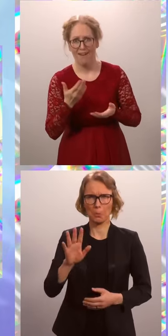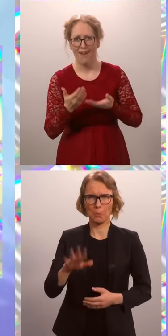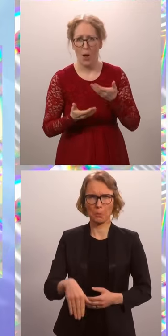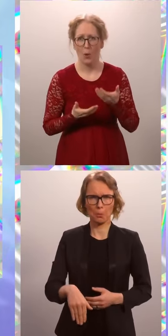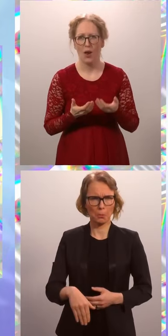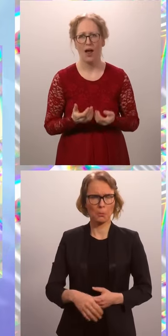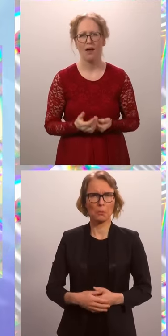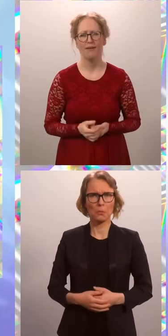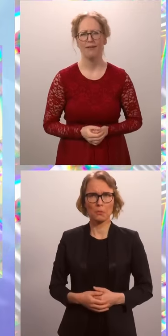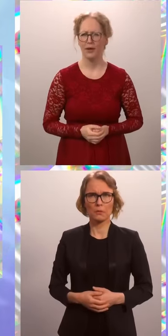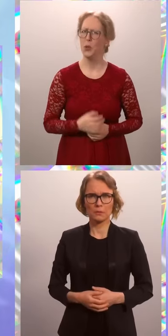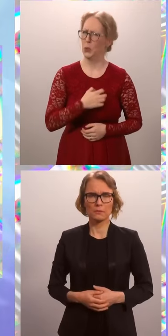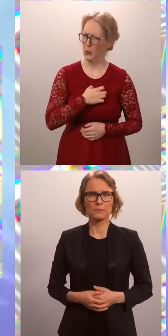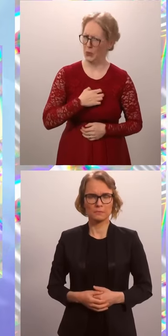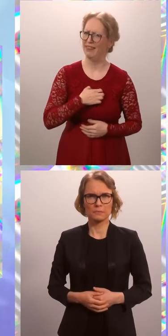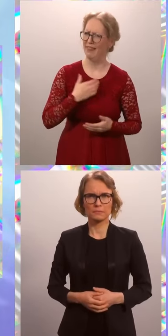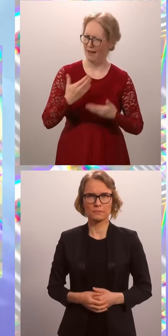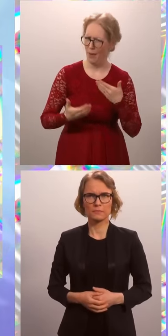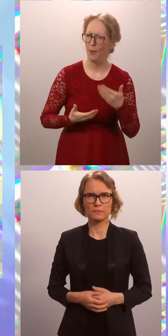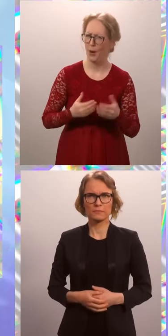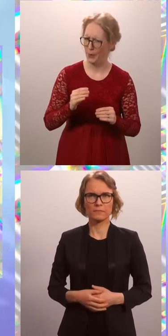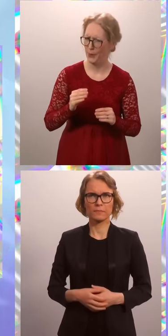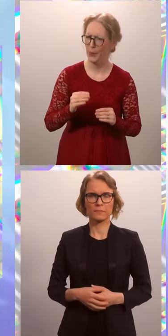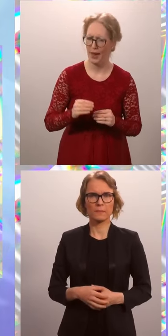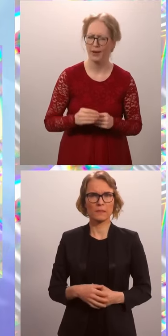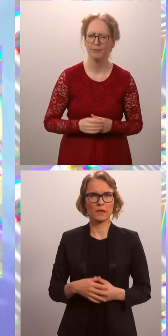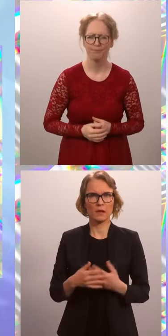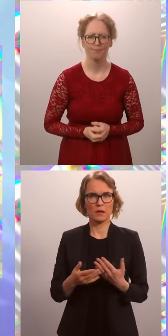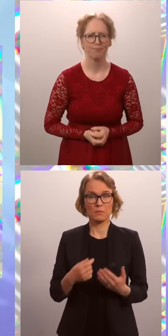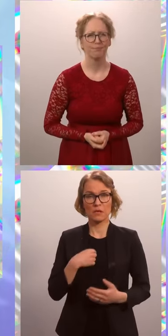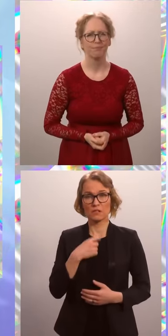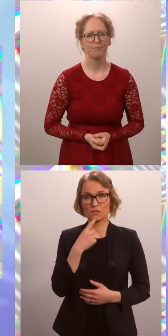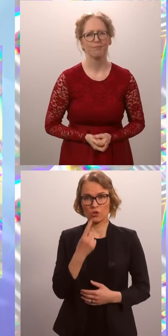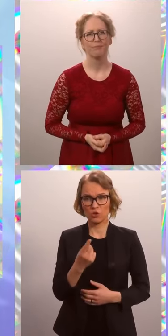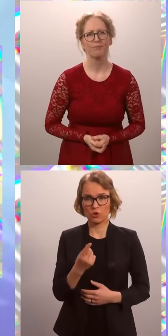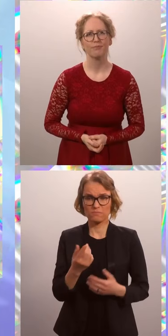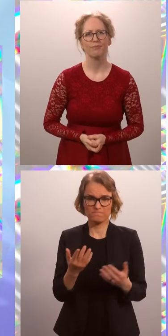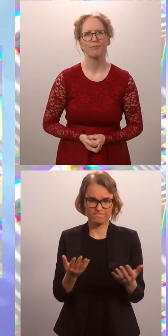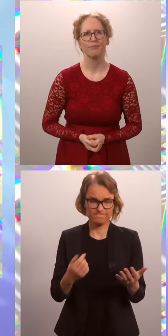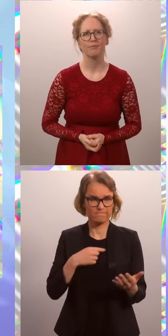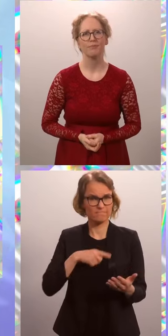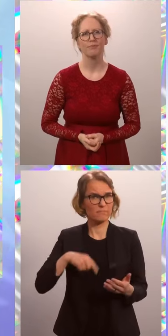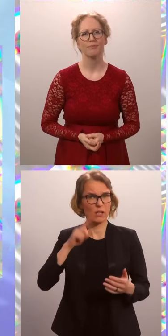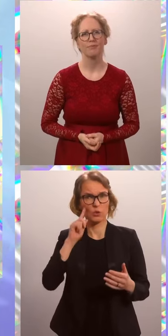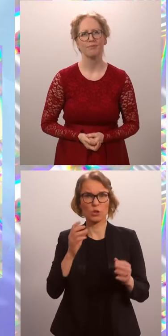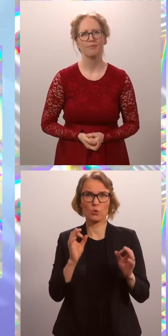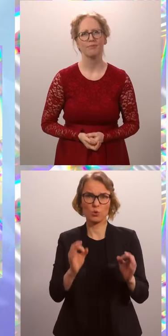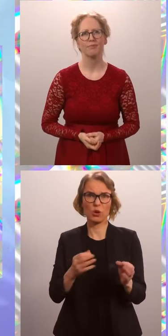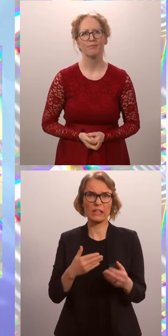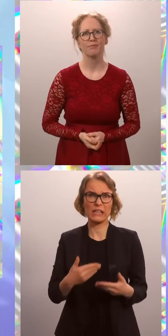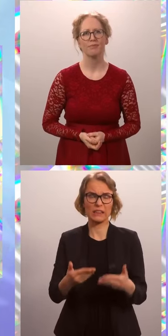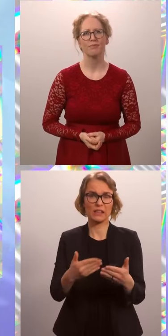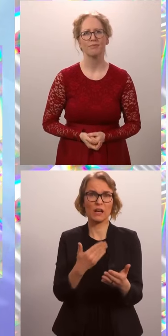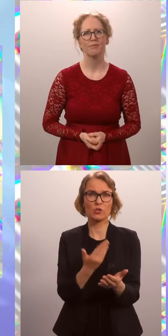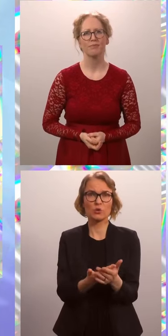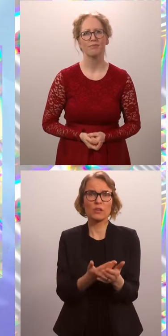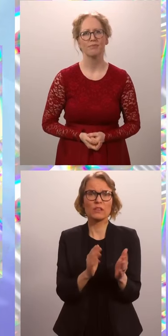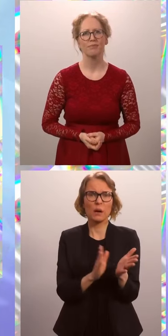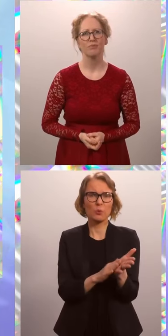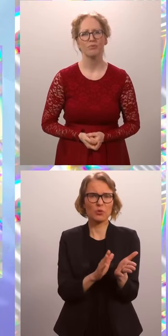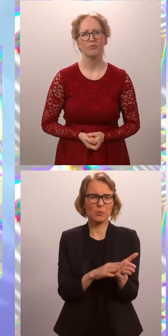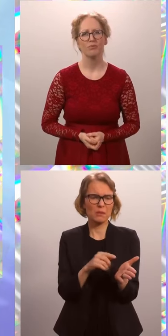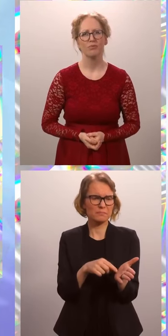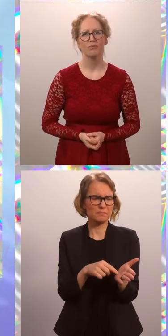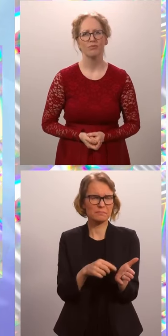Yritettiin ainakin. Sanoin, että me emme osaa oikein kunnolla kiittää, kun taputtaminen on niin kovin vaatimaton